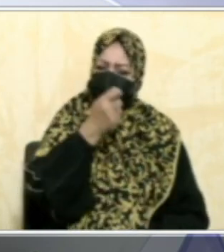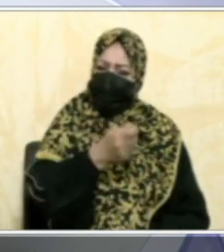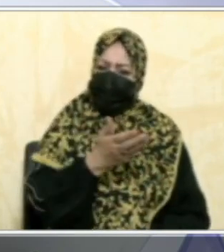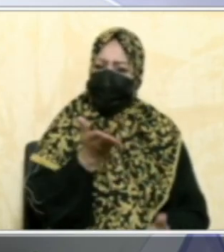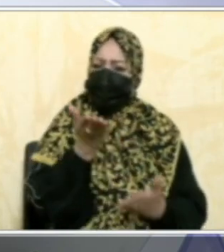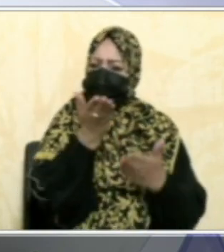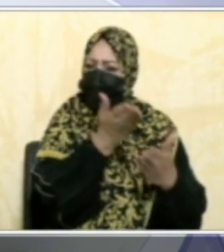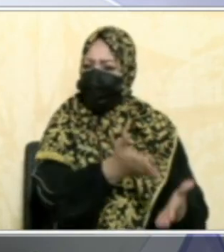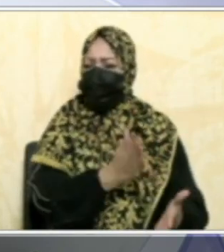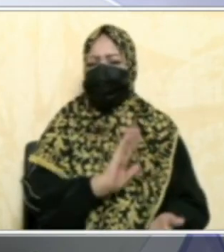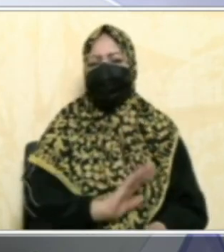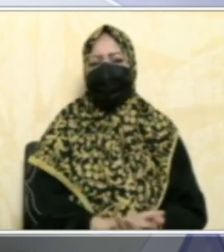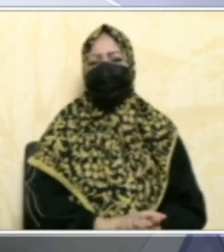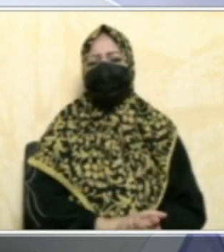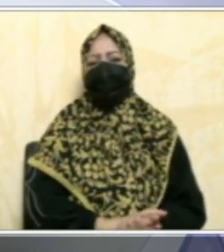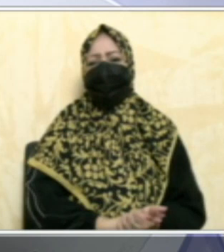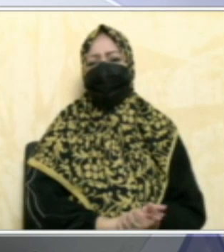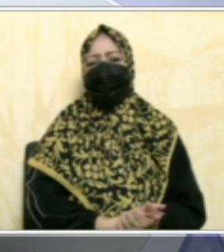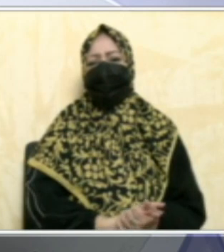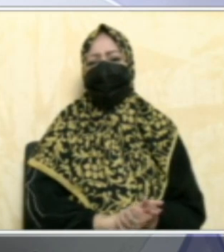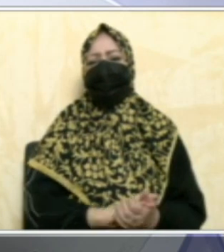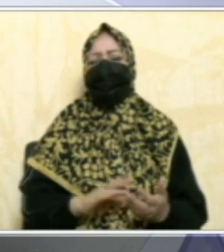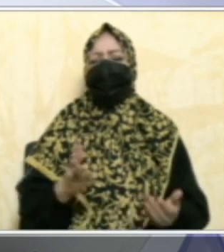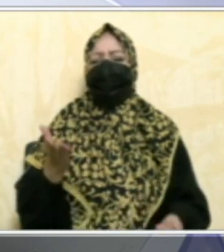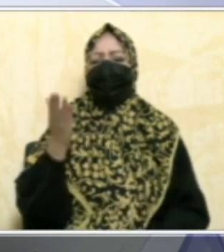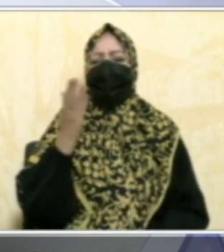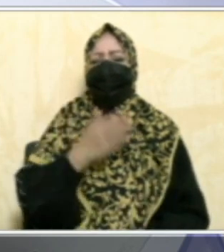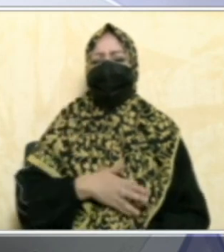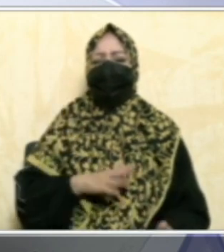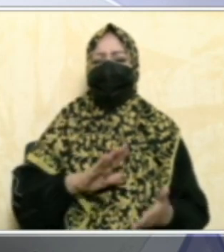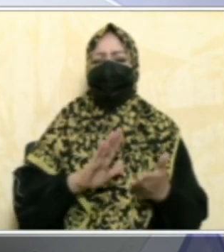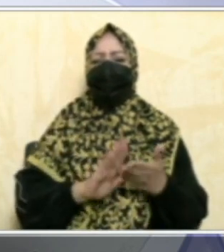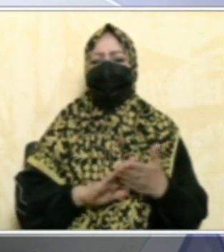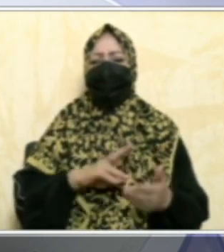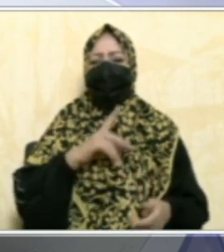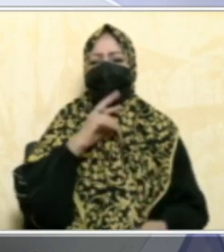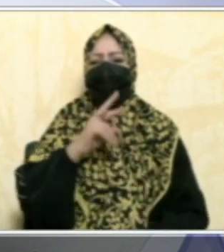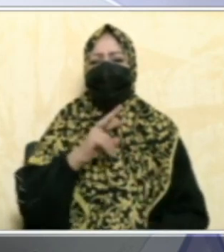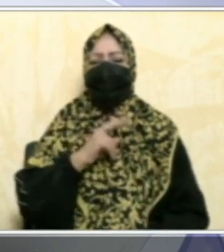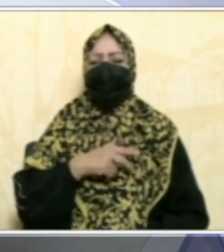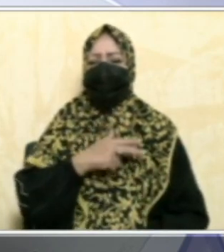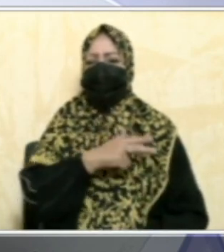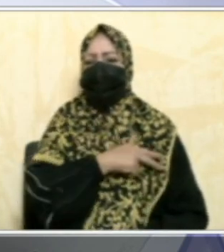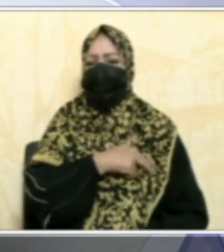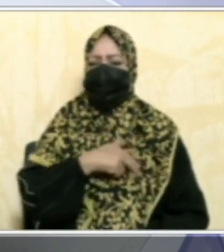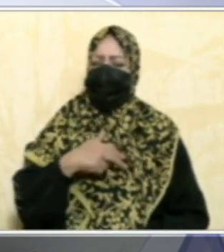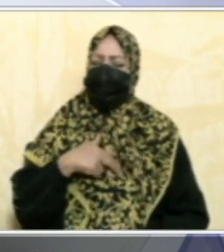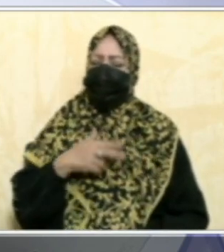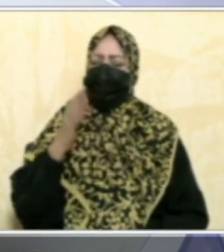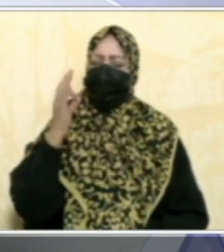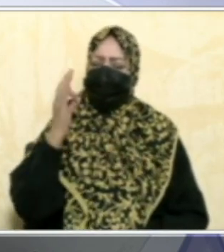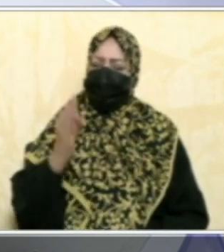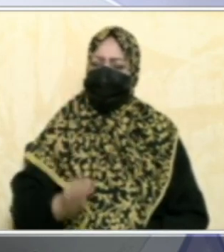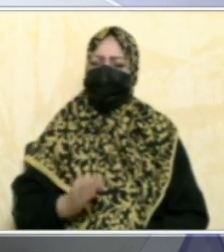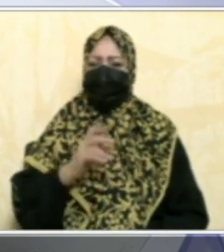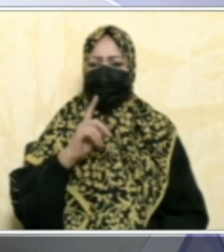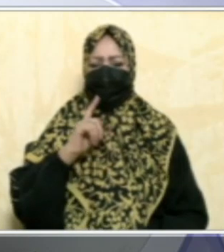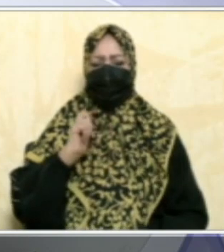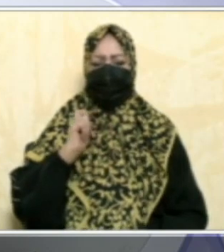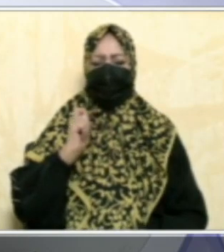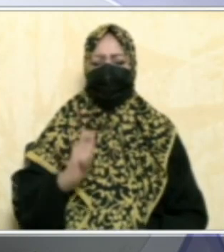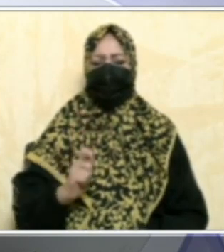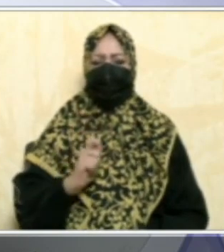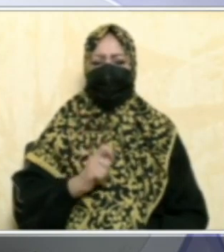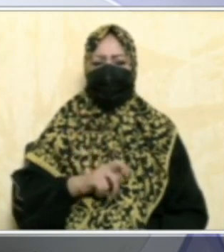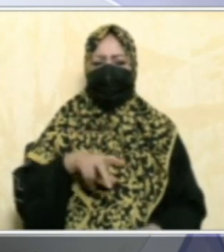الشخص أن يعينهم بموقف سياسي يقف فيه وقفة جادة للضغط على هذا العدو